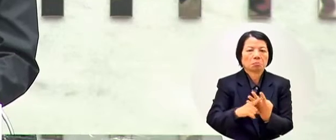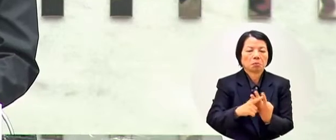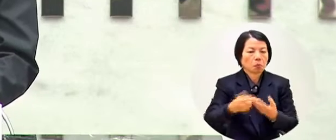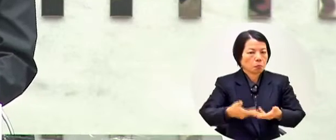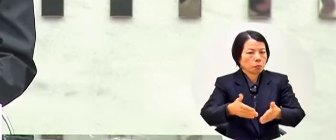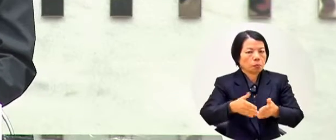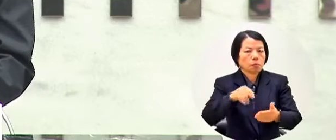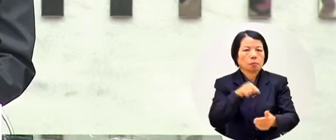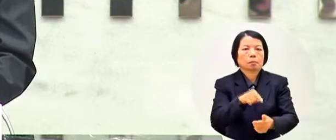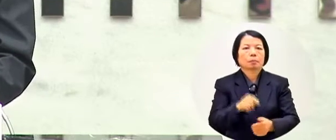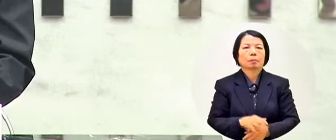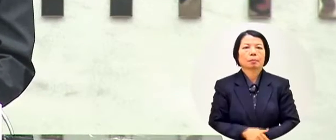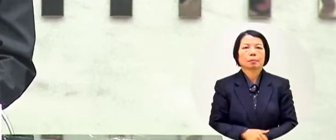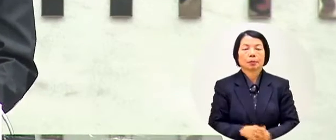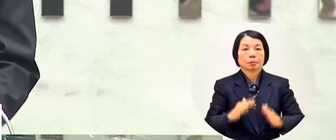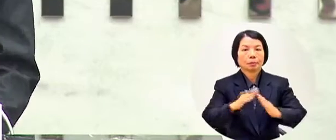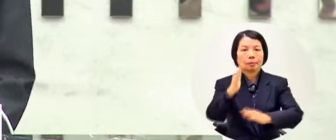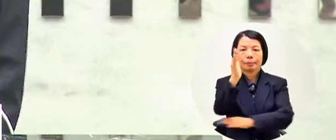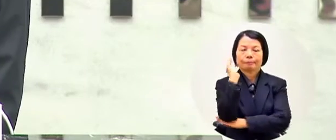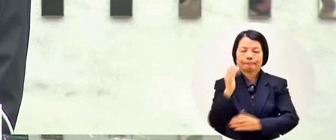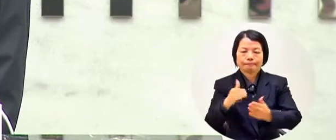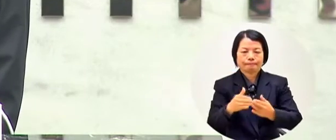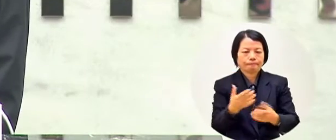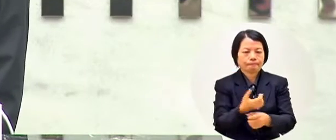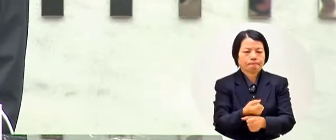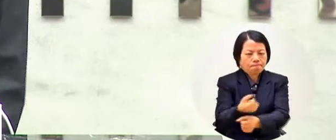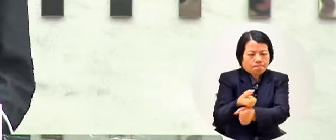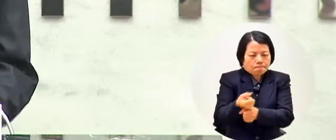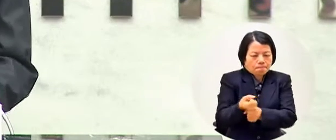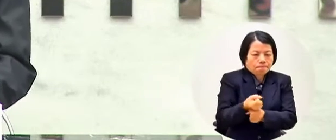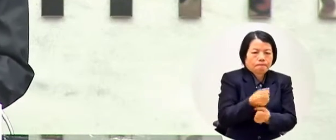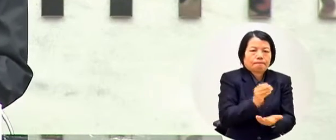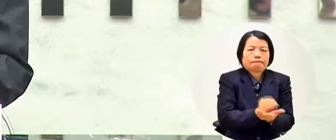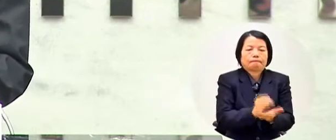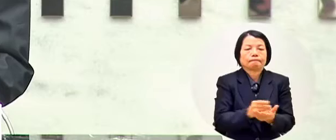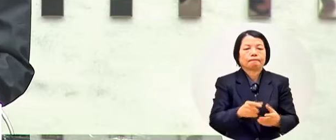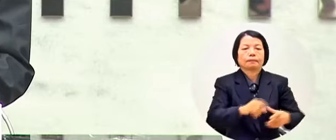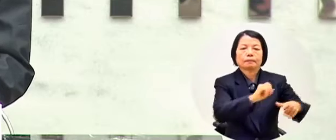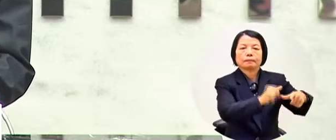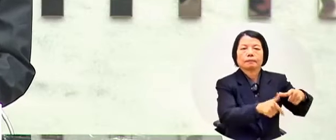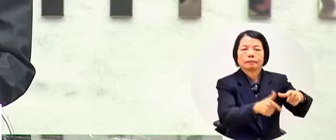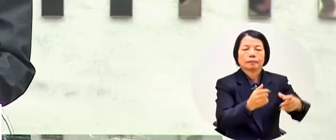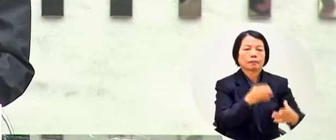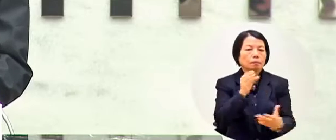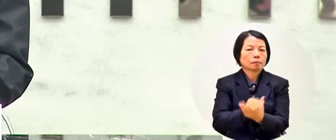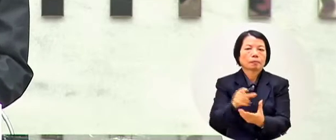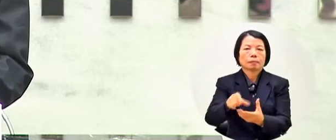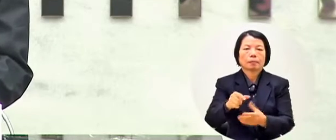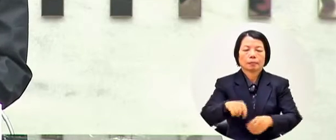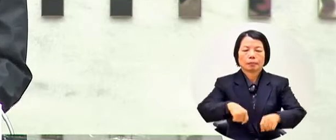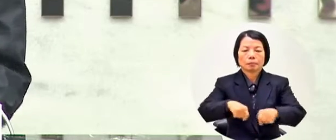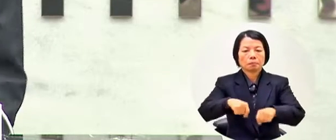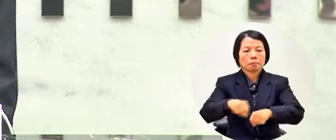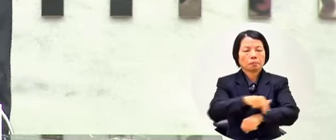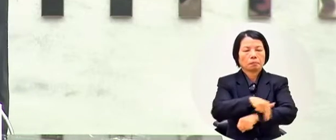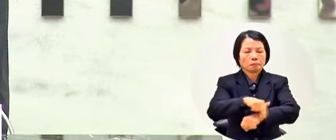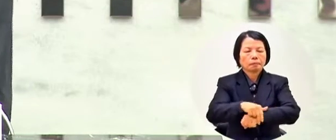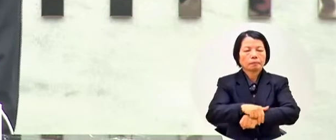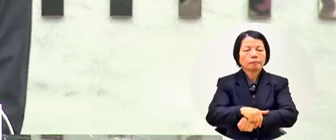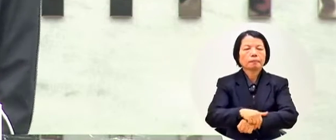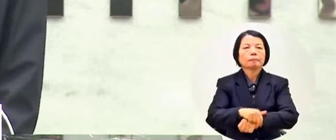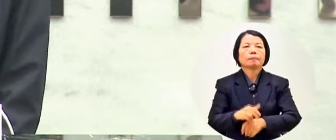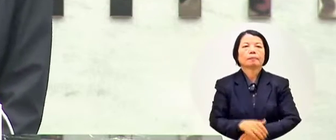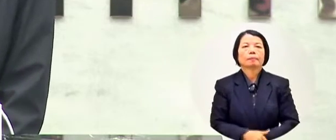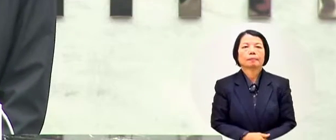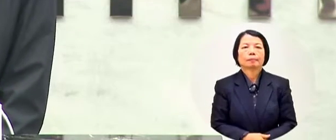市府团队将强化招商的功能，积极促成企业投资计划落实。我上任后